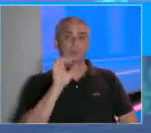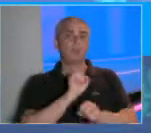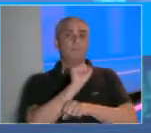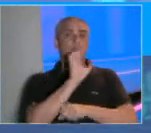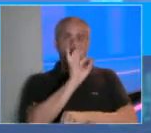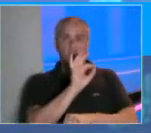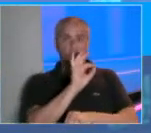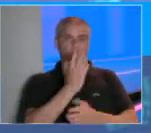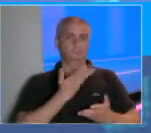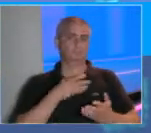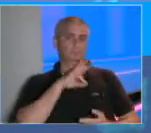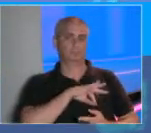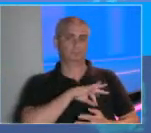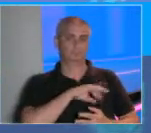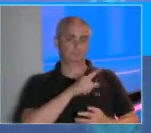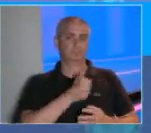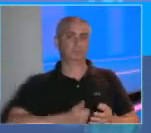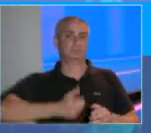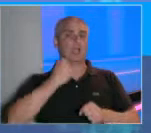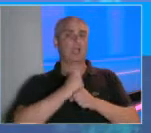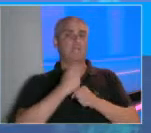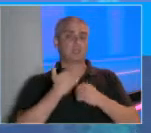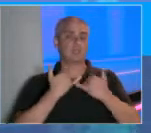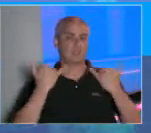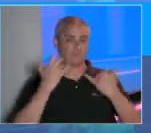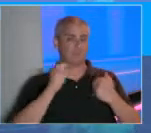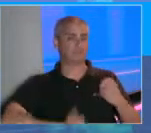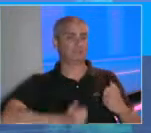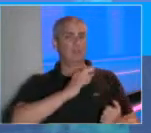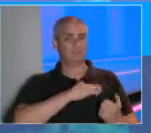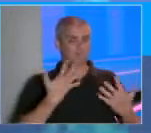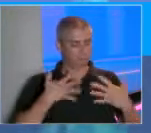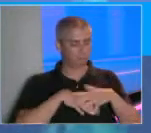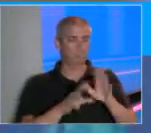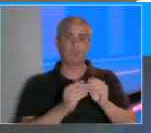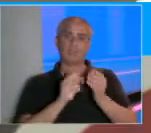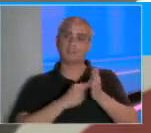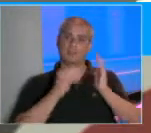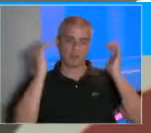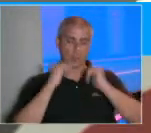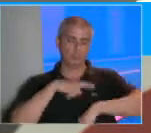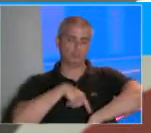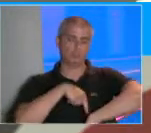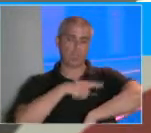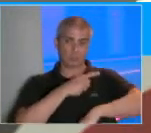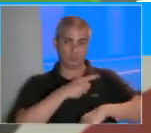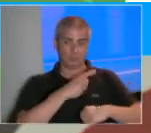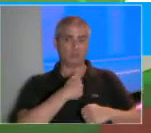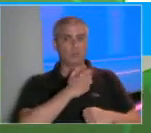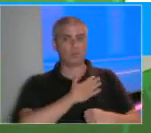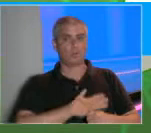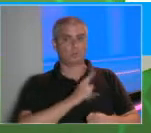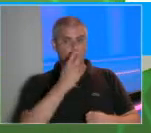שהמחאה שלהם תישא פרי, כששר העבודה והרווחה ושר הבריאות משלבים ידיים במטרה להוריד את שעות המשמרת. אנחנו